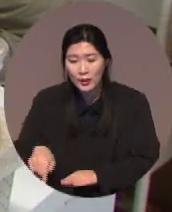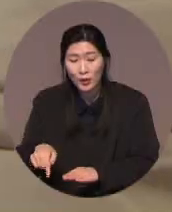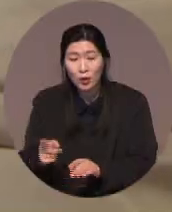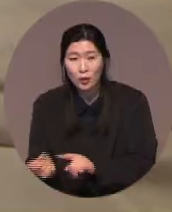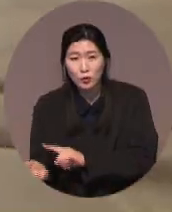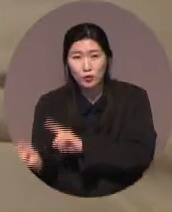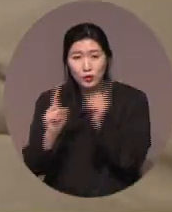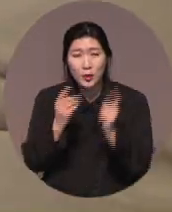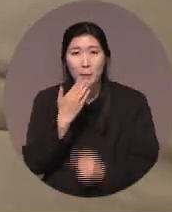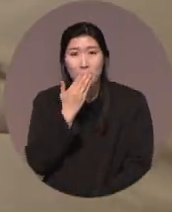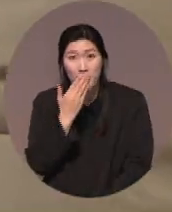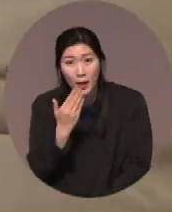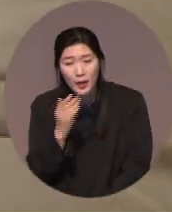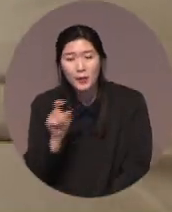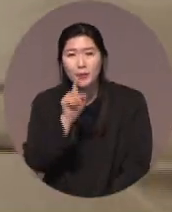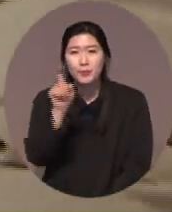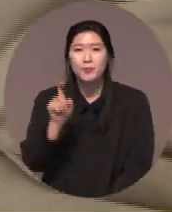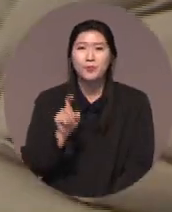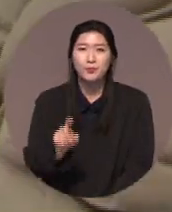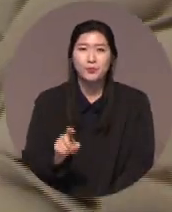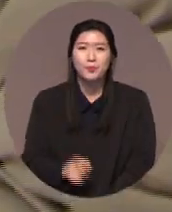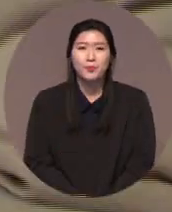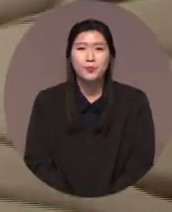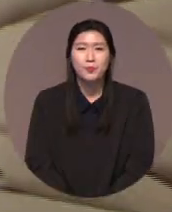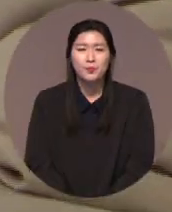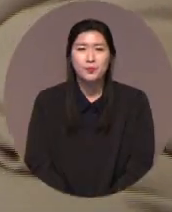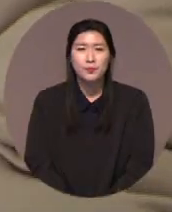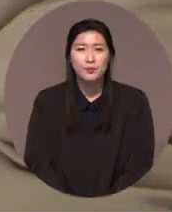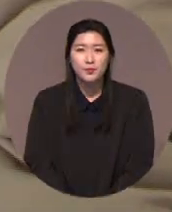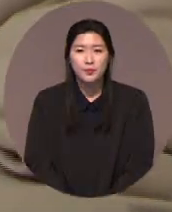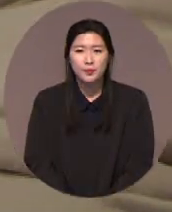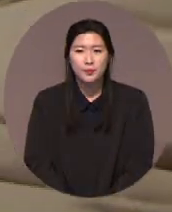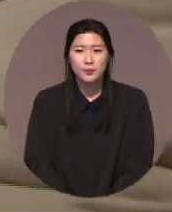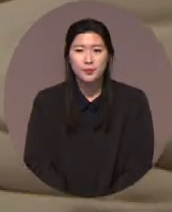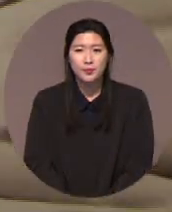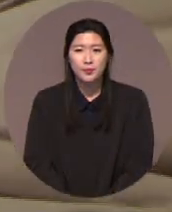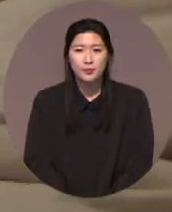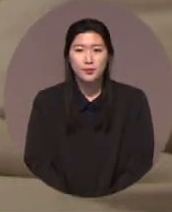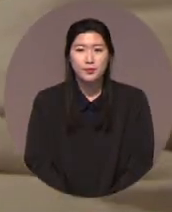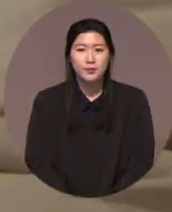역할까지 해낼 수 있을지 주목됩니다. MBC 뉴스 박선진입니다.